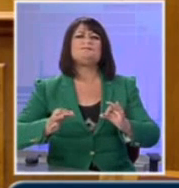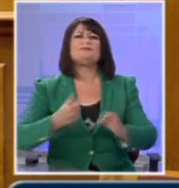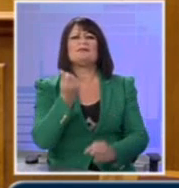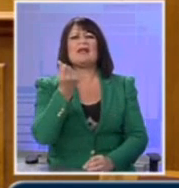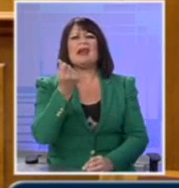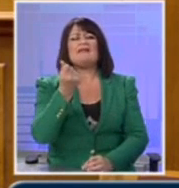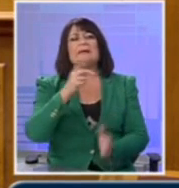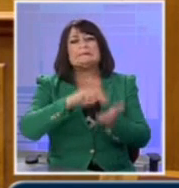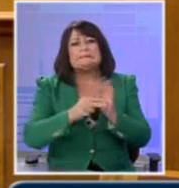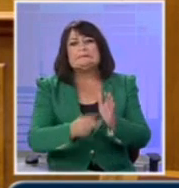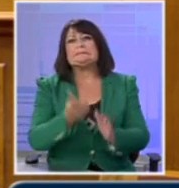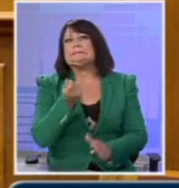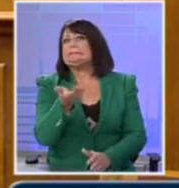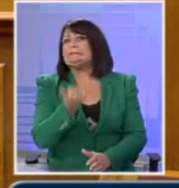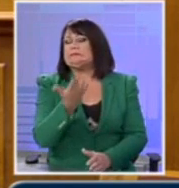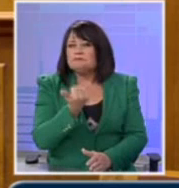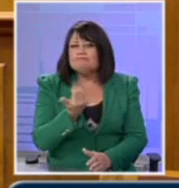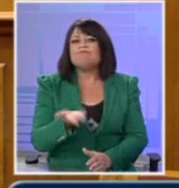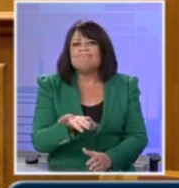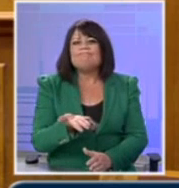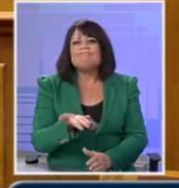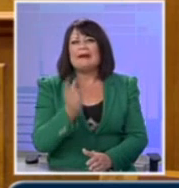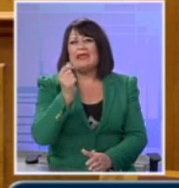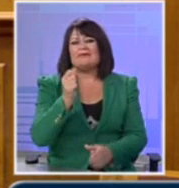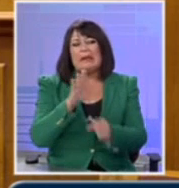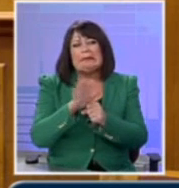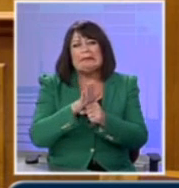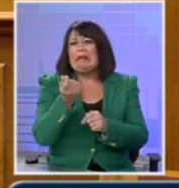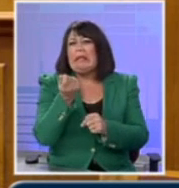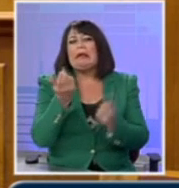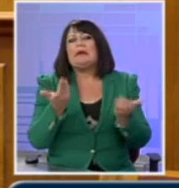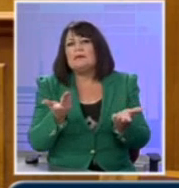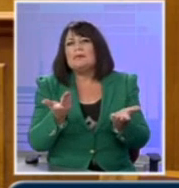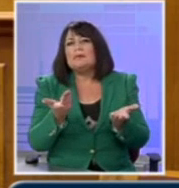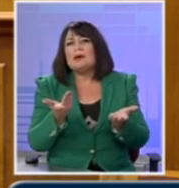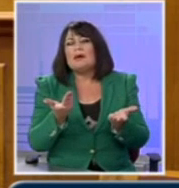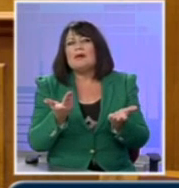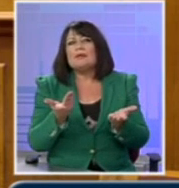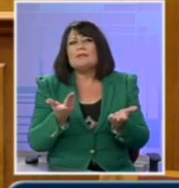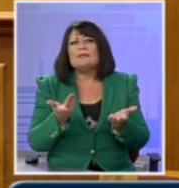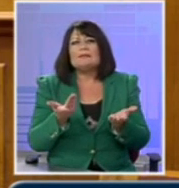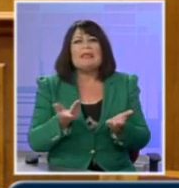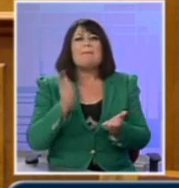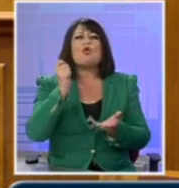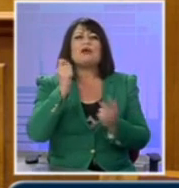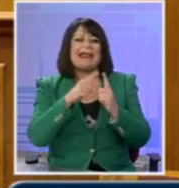οικονομικών περιορισμών, με ελάχιστους πόρους και με ατελή εργαλεία πολιτικής.